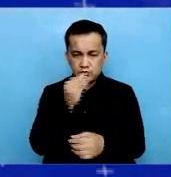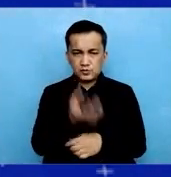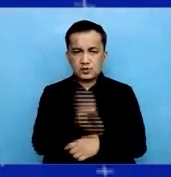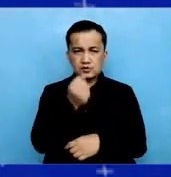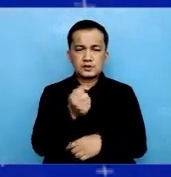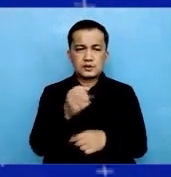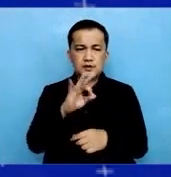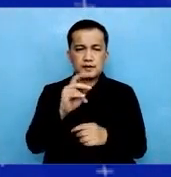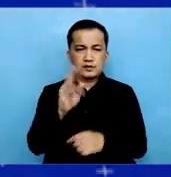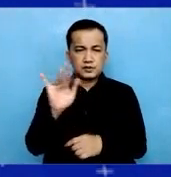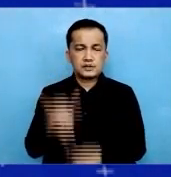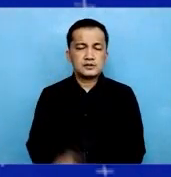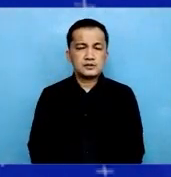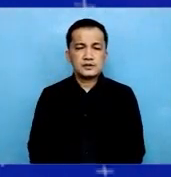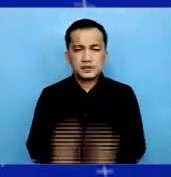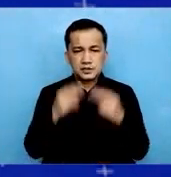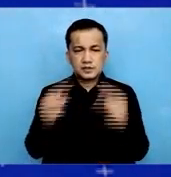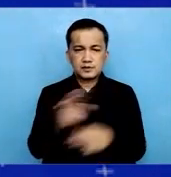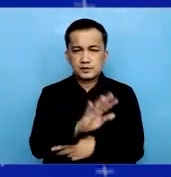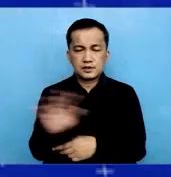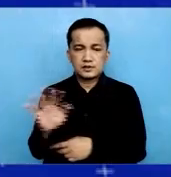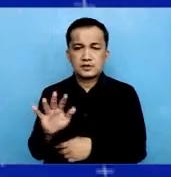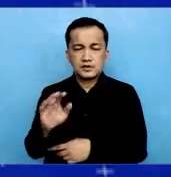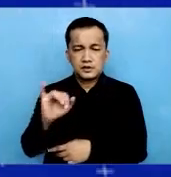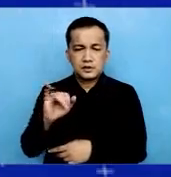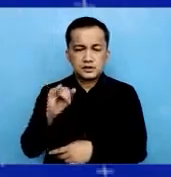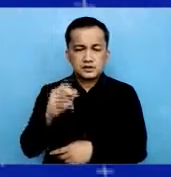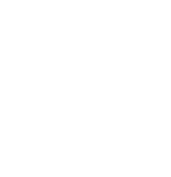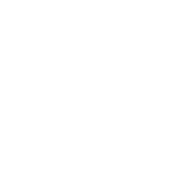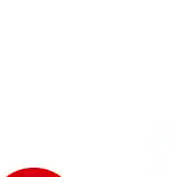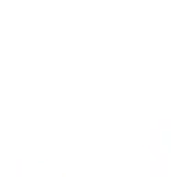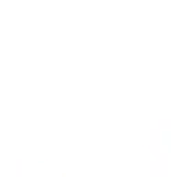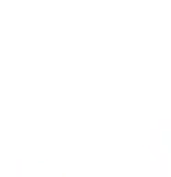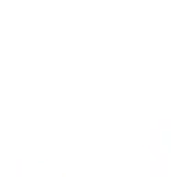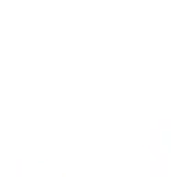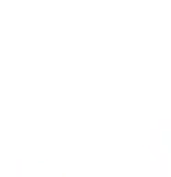Nagbabalita mula sa frontline, Jenny Dongon, News 5.